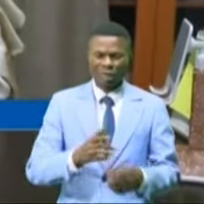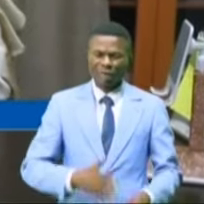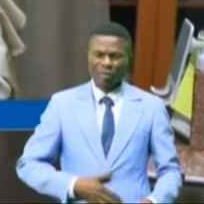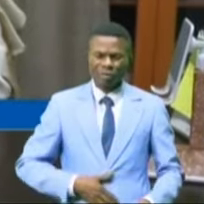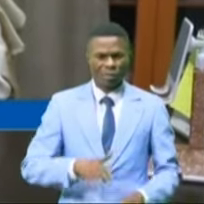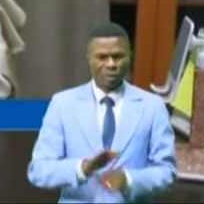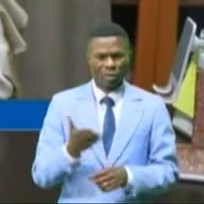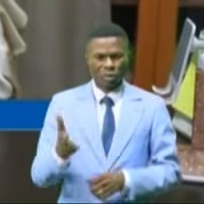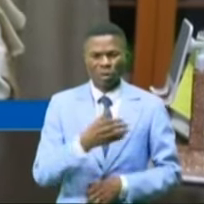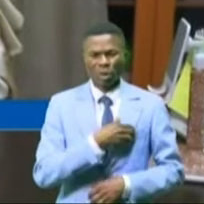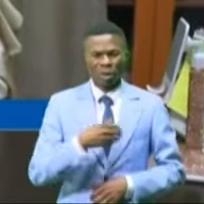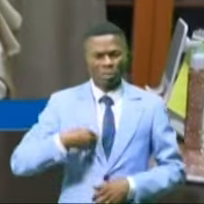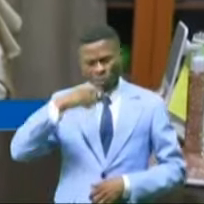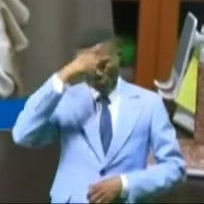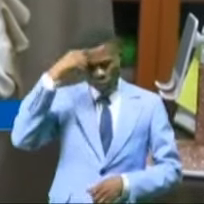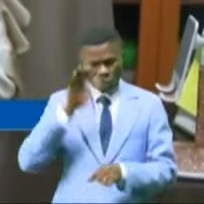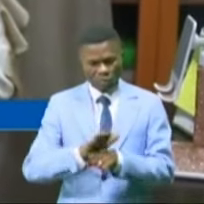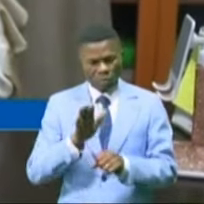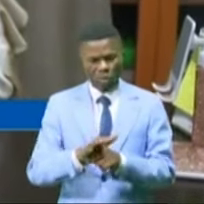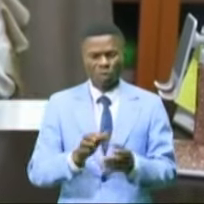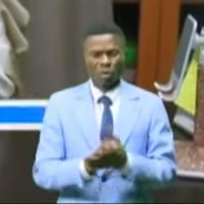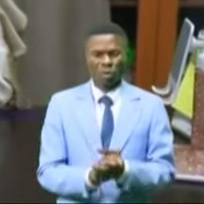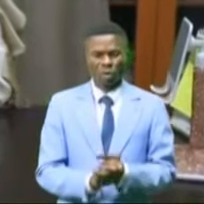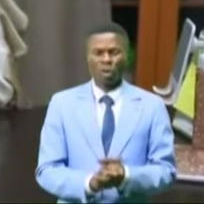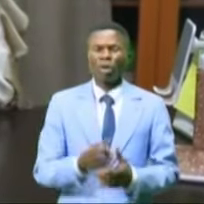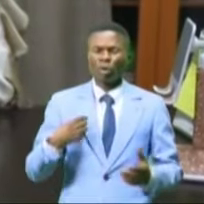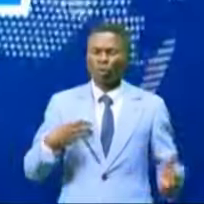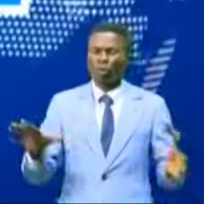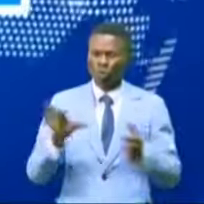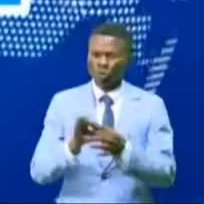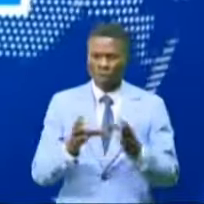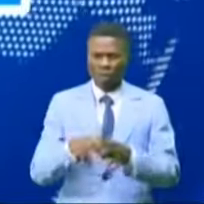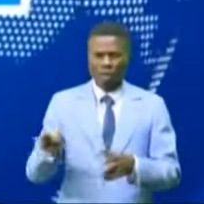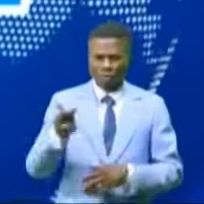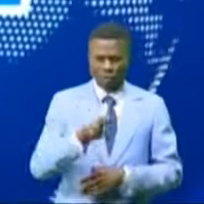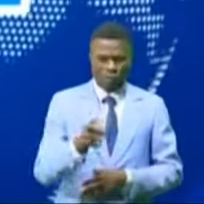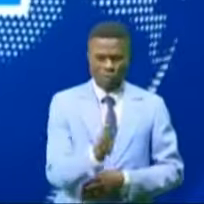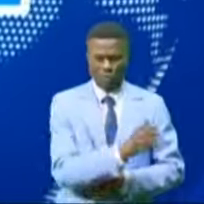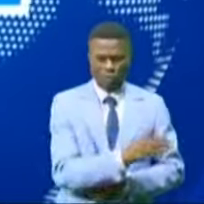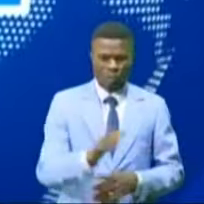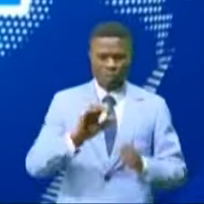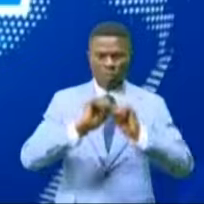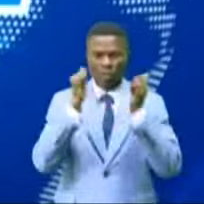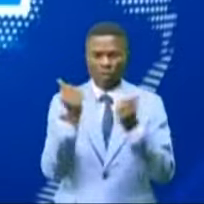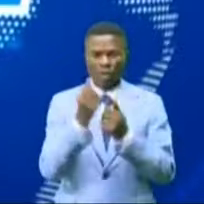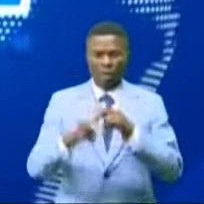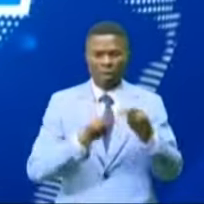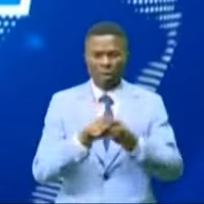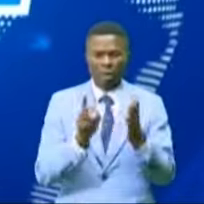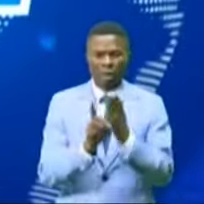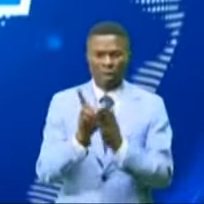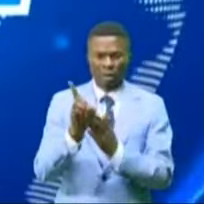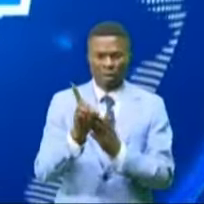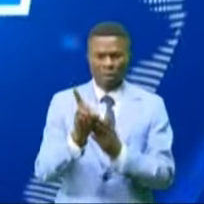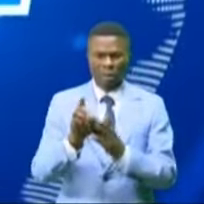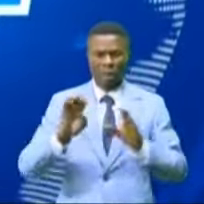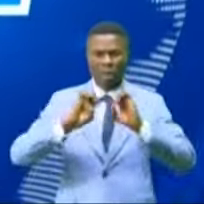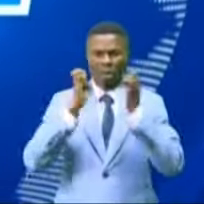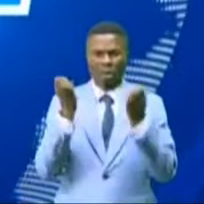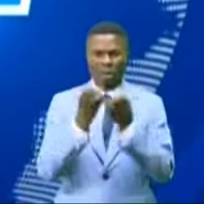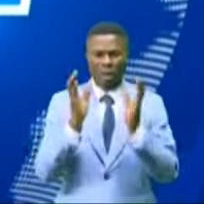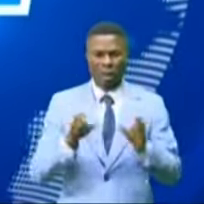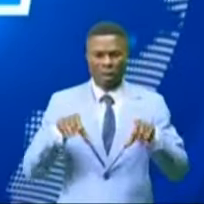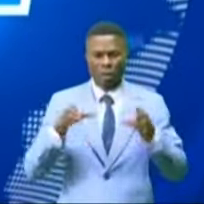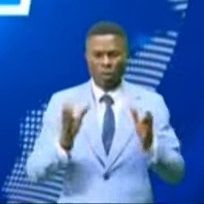Donc la femme, elle souffre doublement. On est des cœurs avec eux. L'Agence nationale de développement de